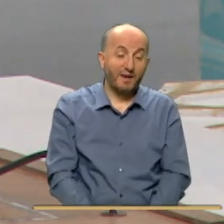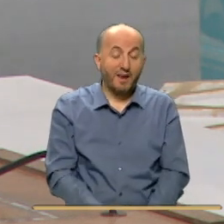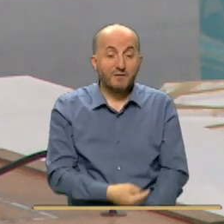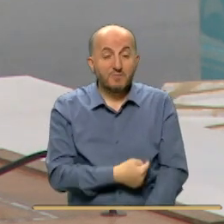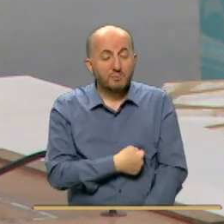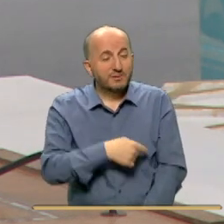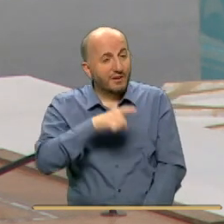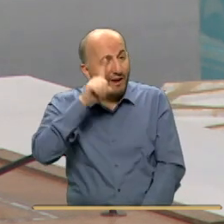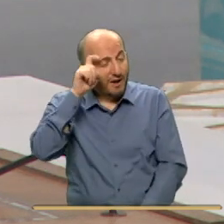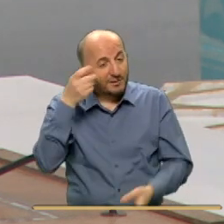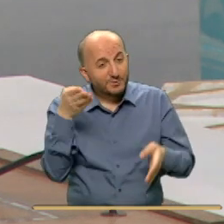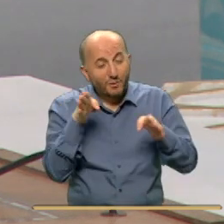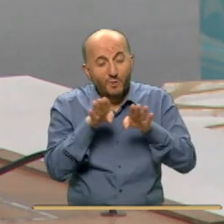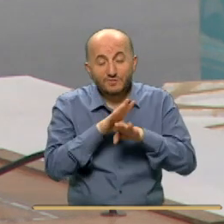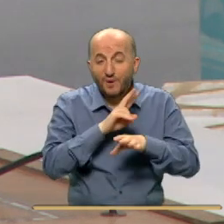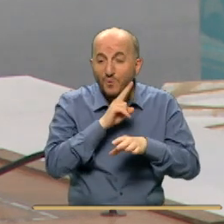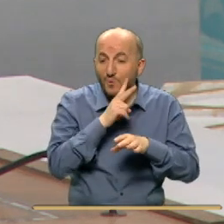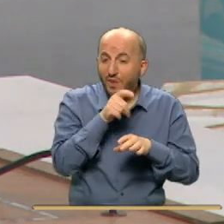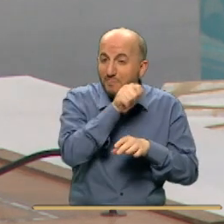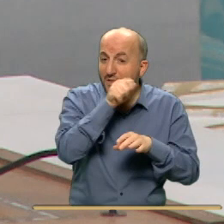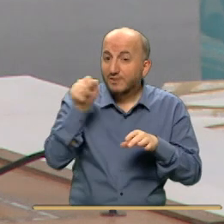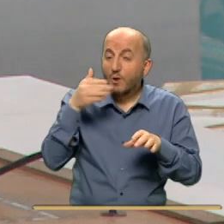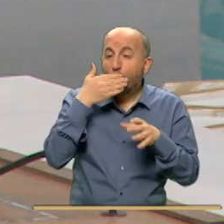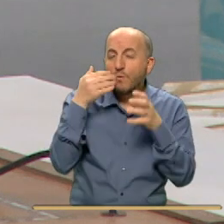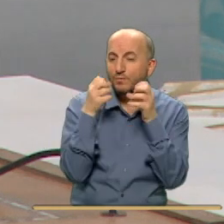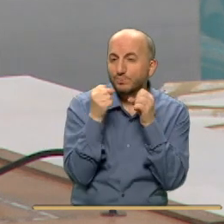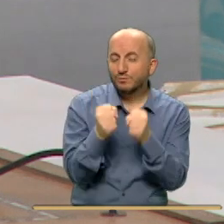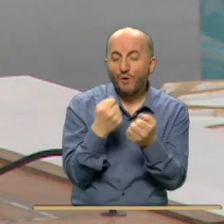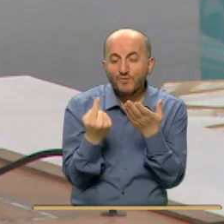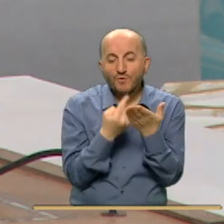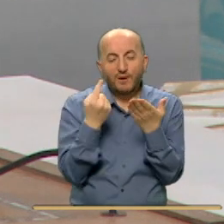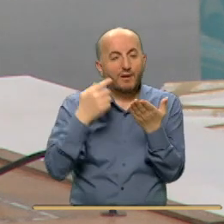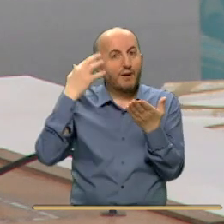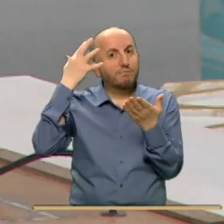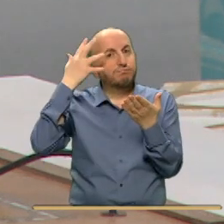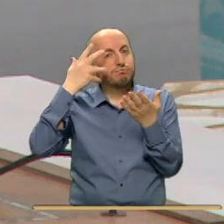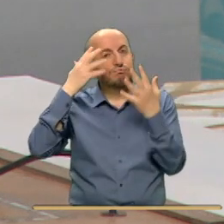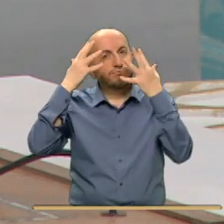Kalbimizi, aklımızı örten günah perdelerini oruç tutarak, Kur'an-ı Kerim'i tefekkür ederek